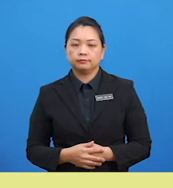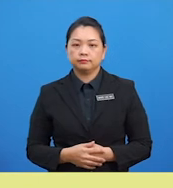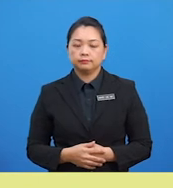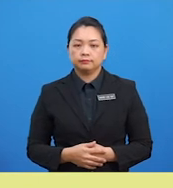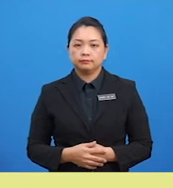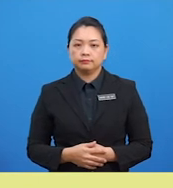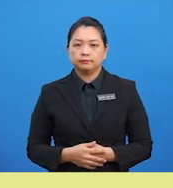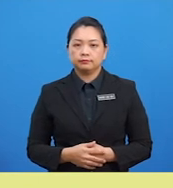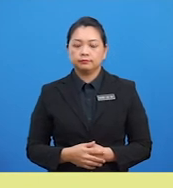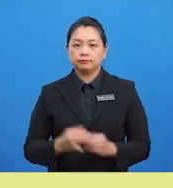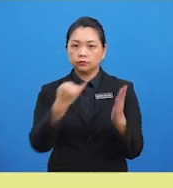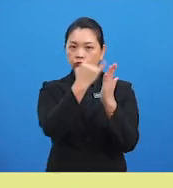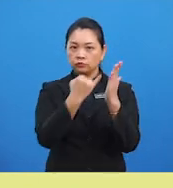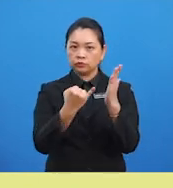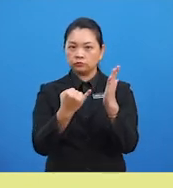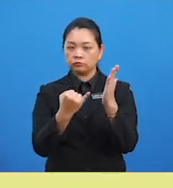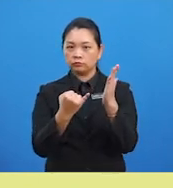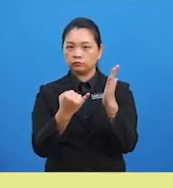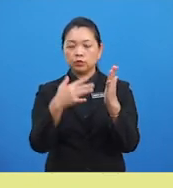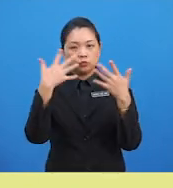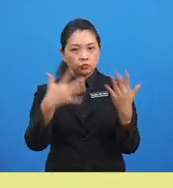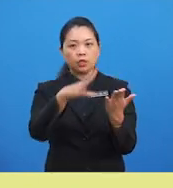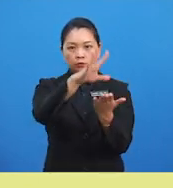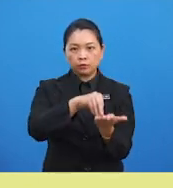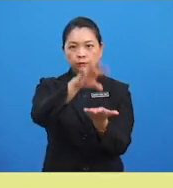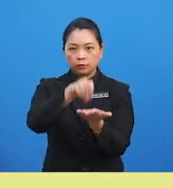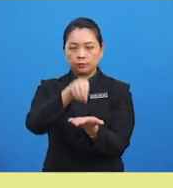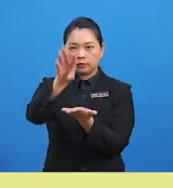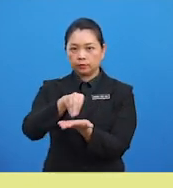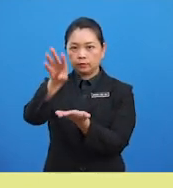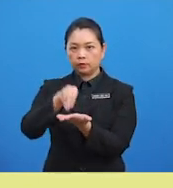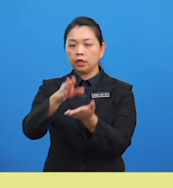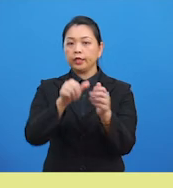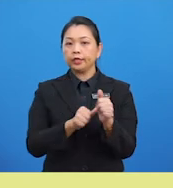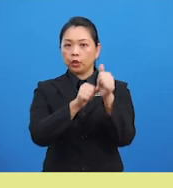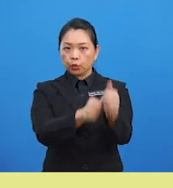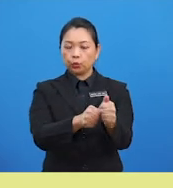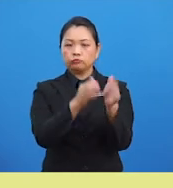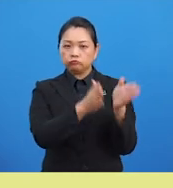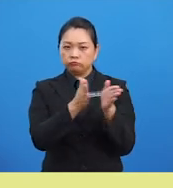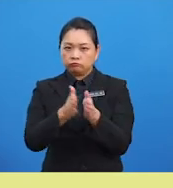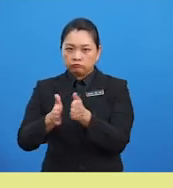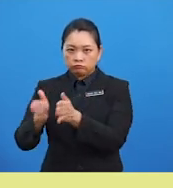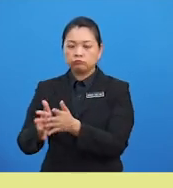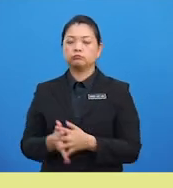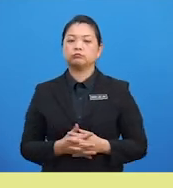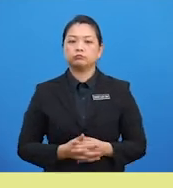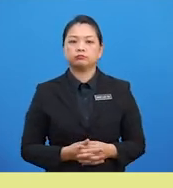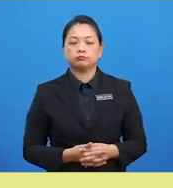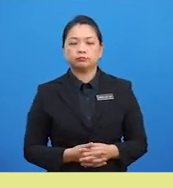Di mana lukisan itu telah disalin mengikut susunan tertentu.